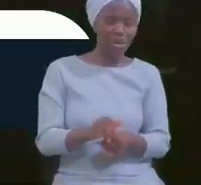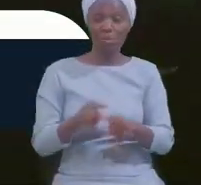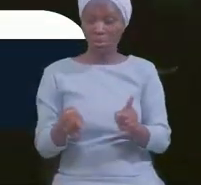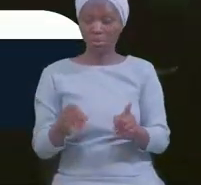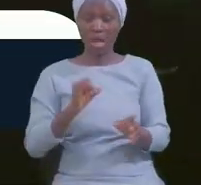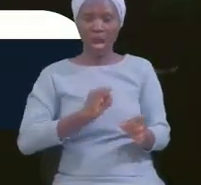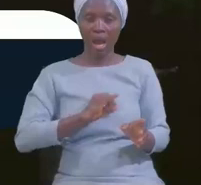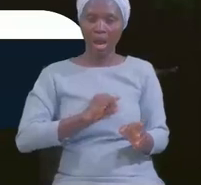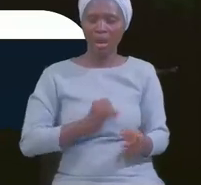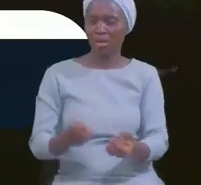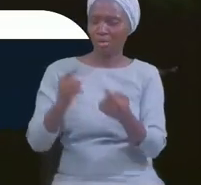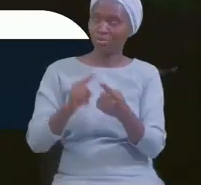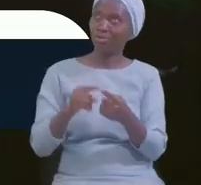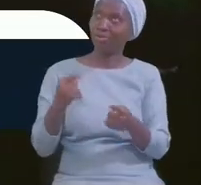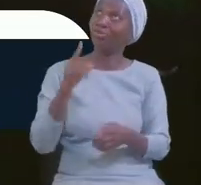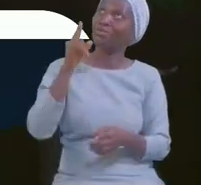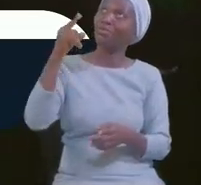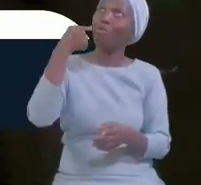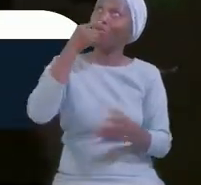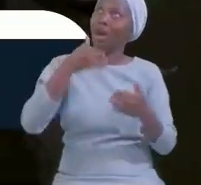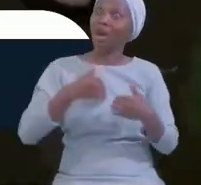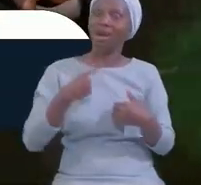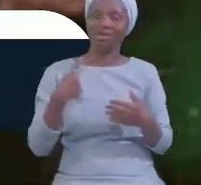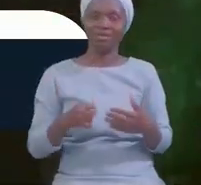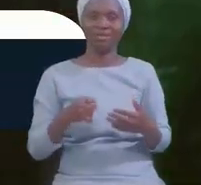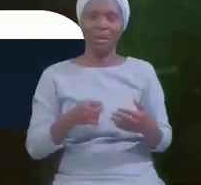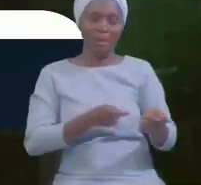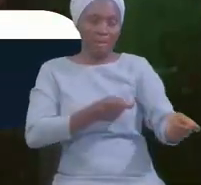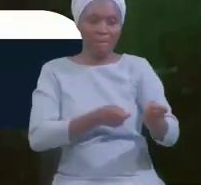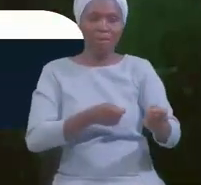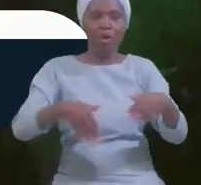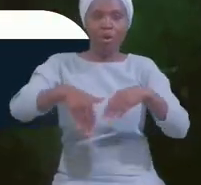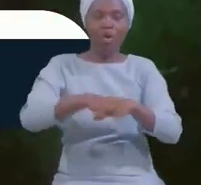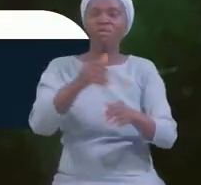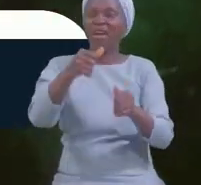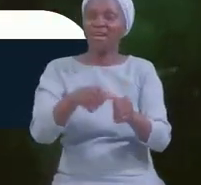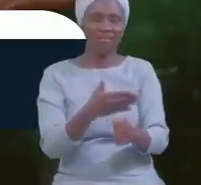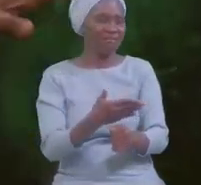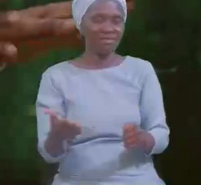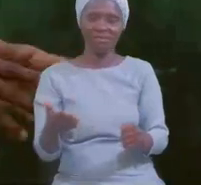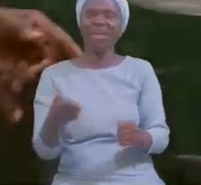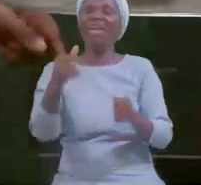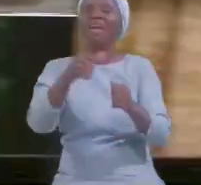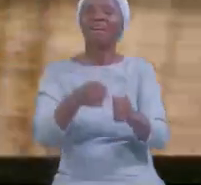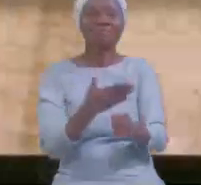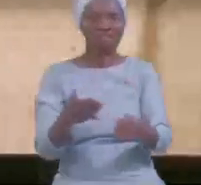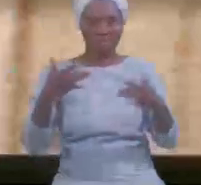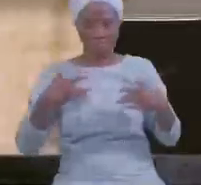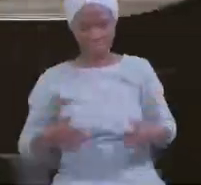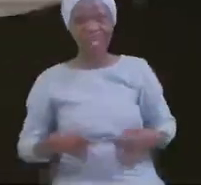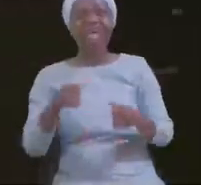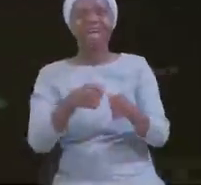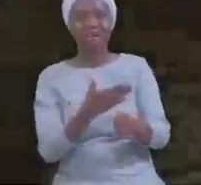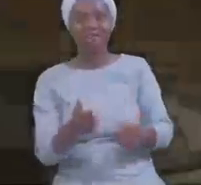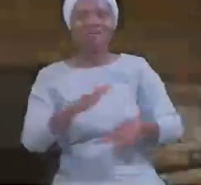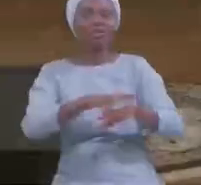celui-là qui a la prééminence sur toutes choses, littéralement, toutes choses sur terre, toutes